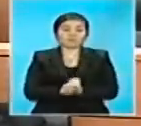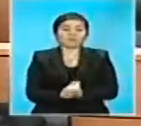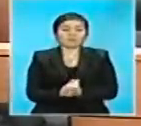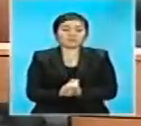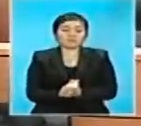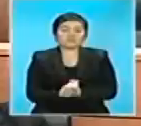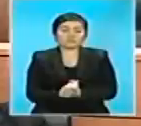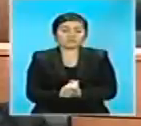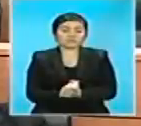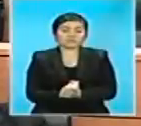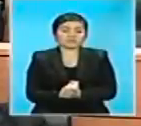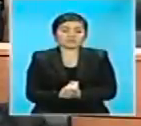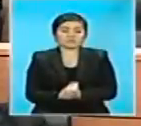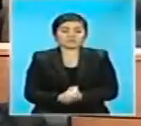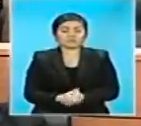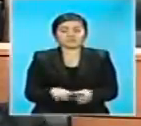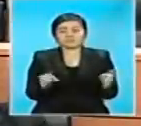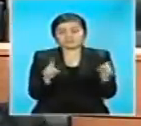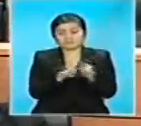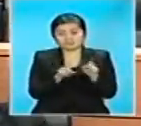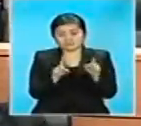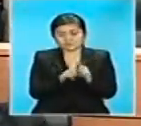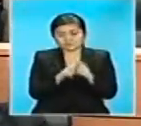ครับจึงเป็นเหตุ